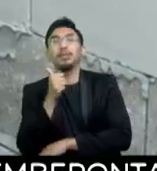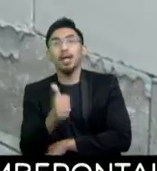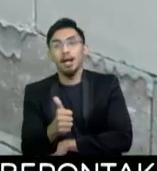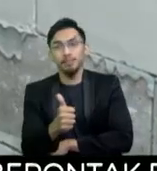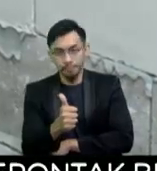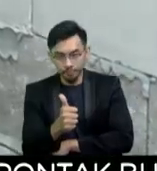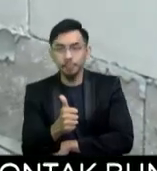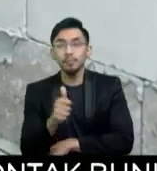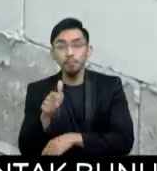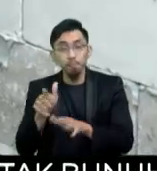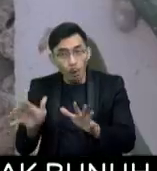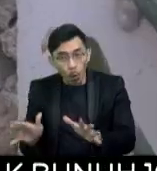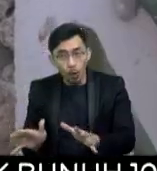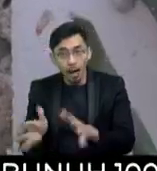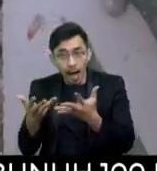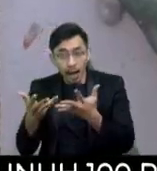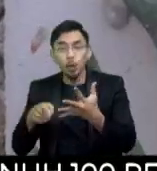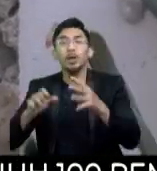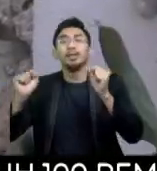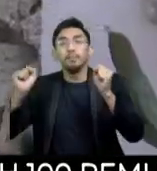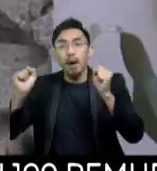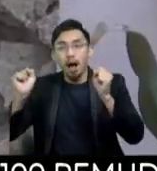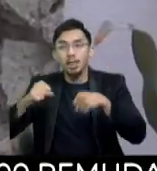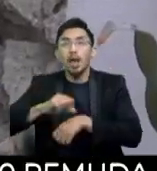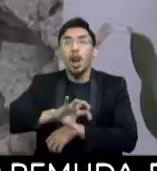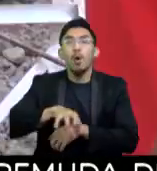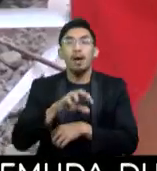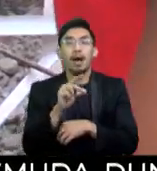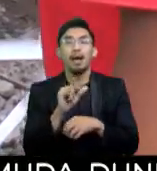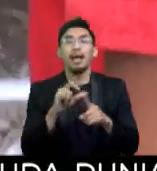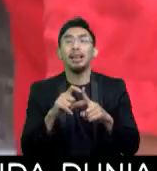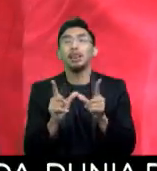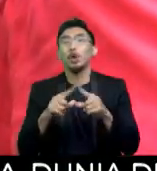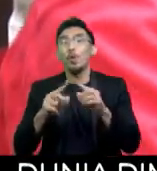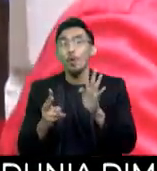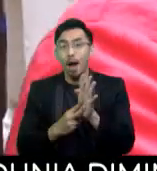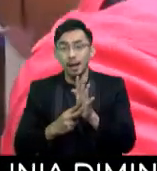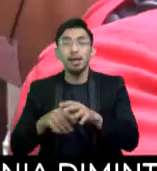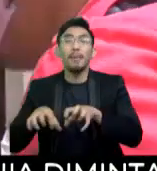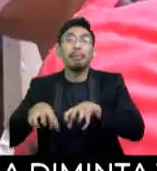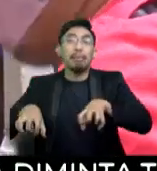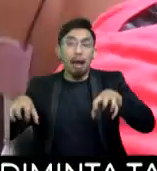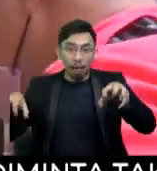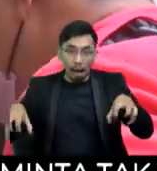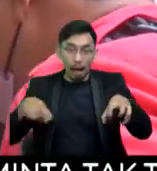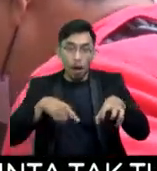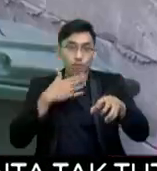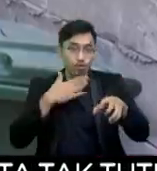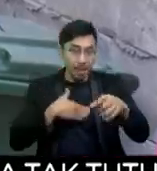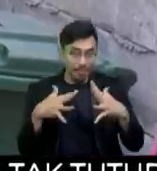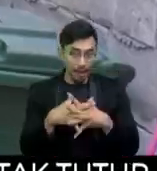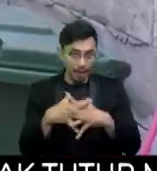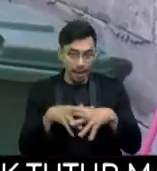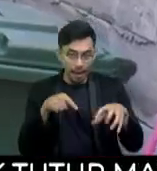antara keluarga Ridwan dan dua tetangga Ridwan, keluarga Ani serta Azizah, selaku pemilik tanah akses jalan. Pemberian jalan